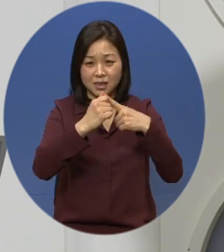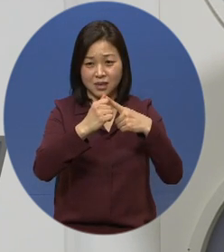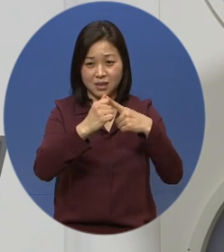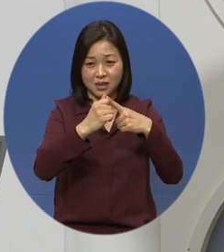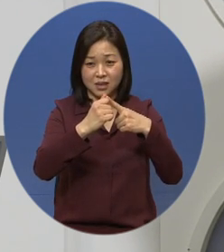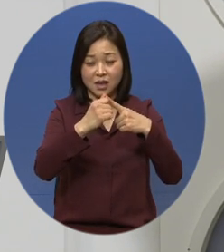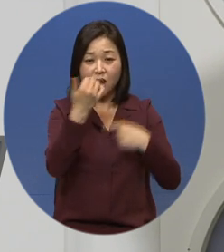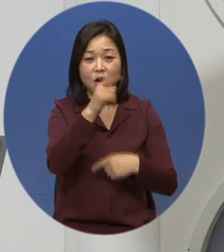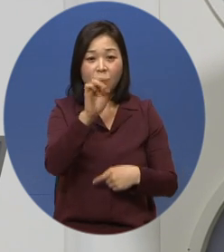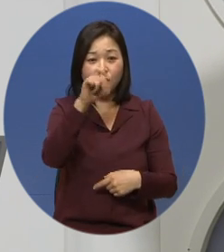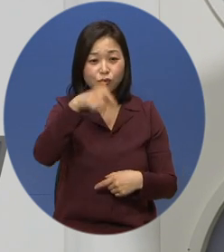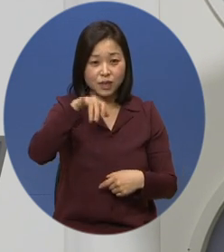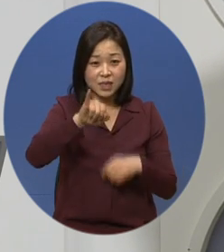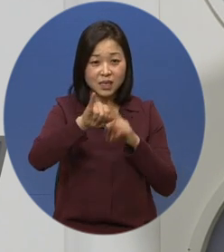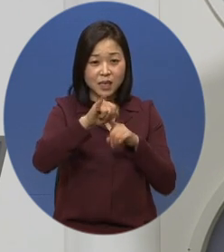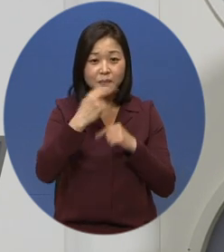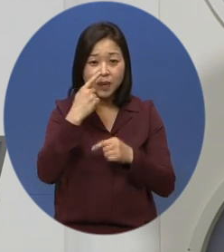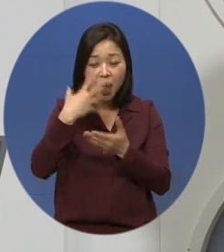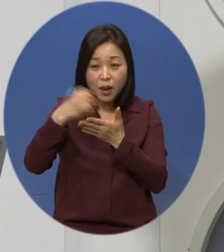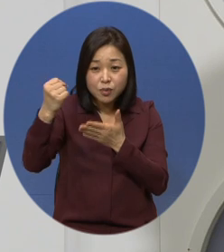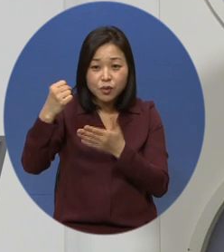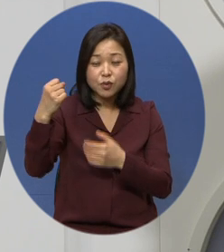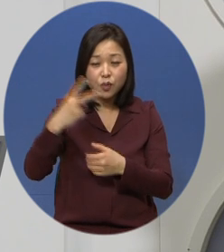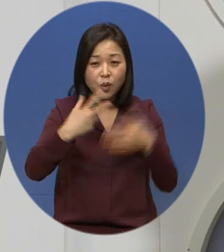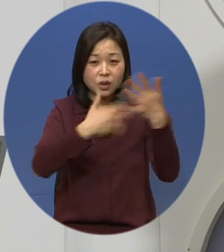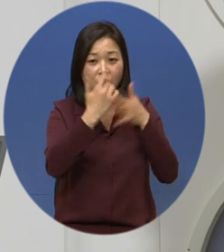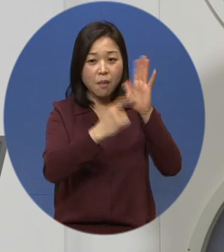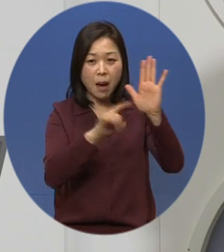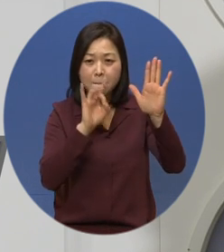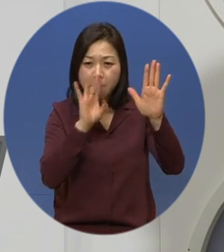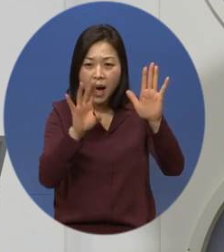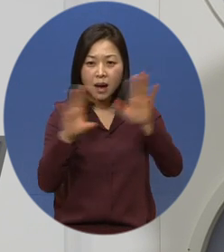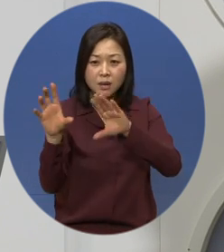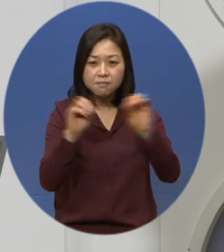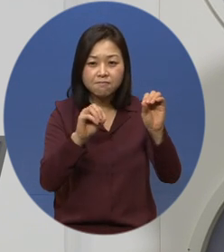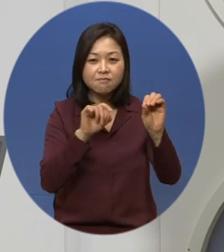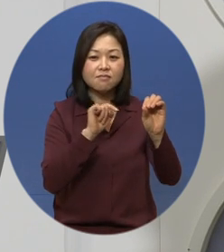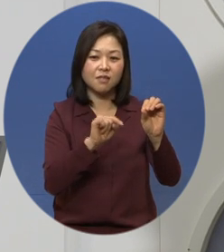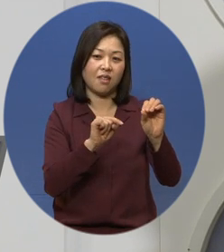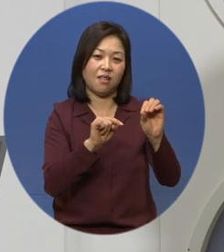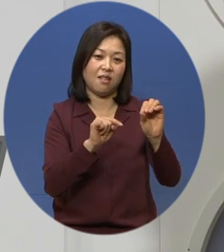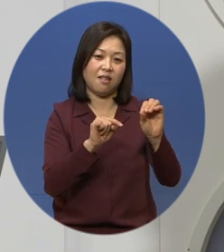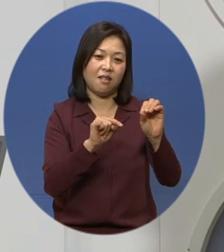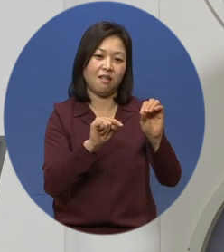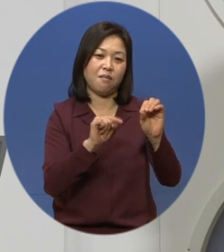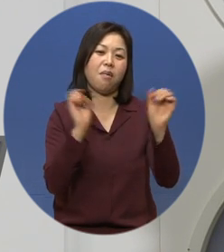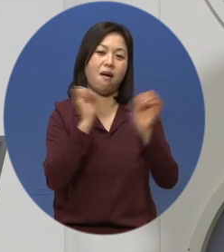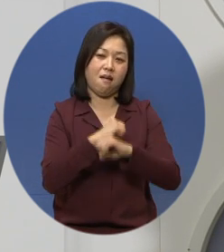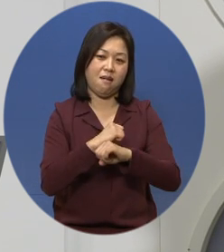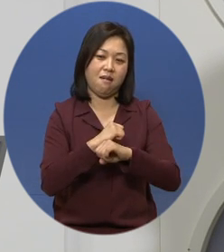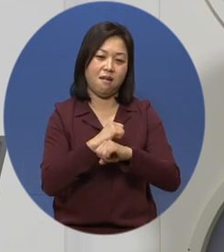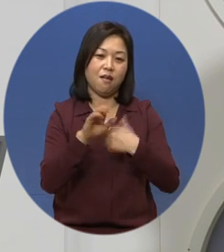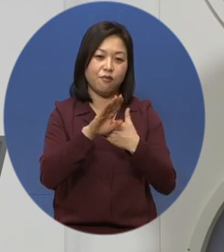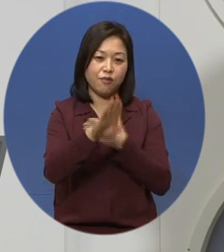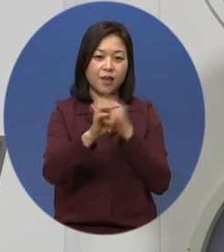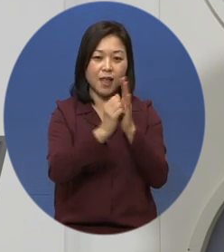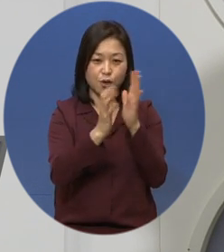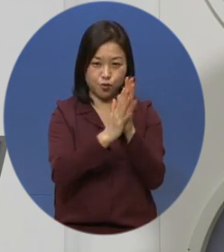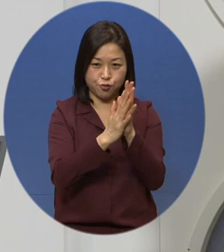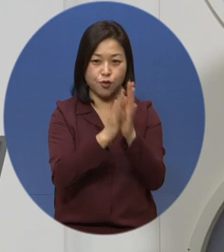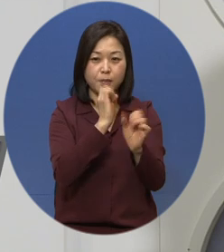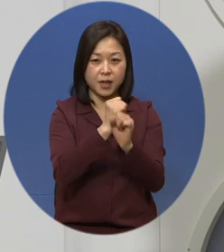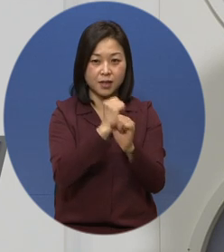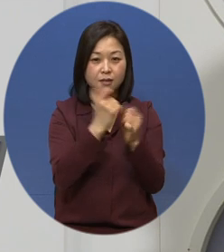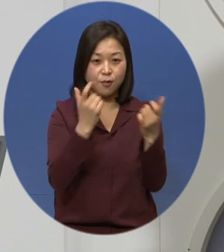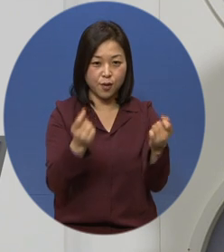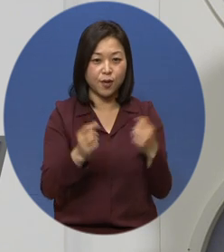한 거지 앞이 님 압수 와 상향 불과 근데 그 이후에 억 다큐멘터리를 하게